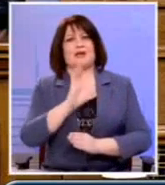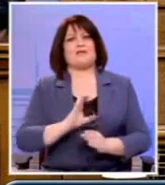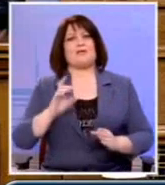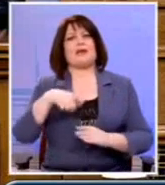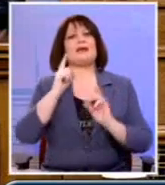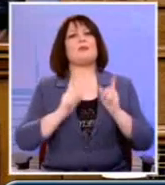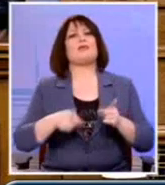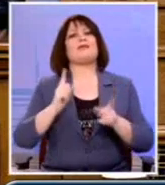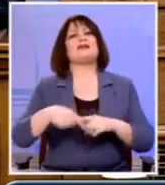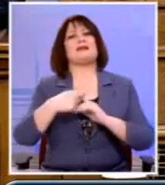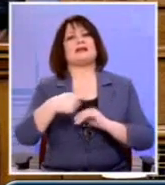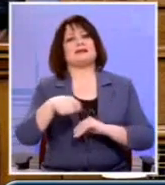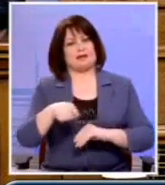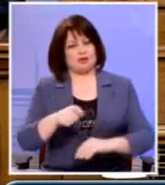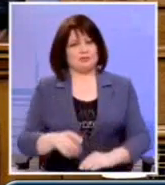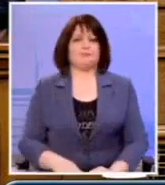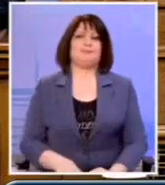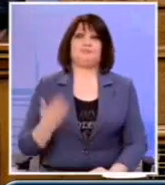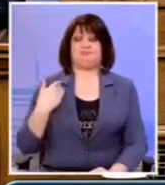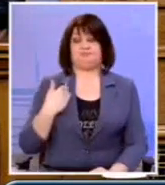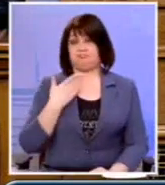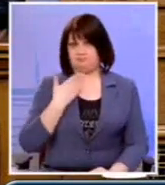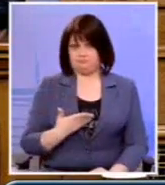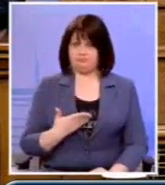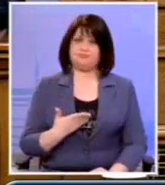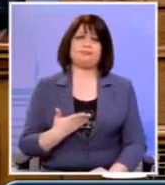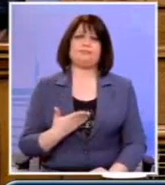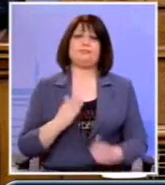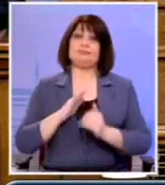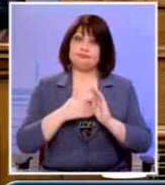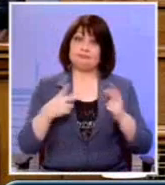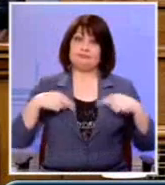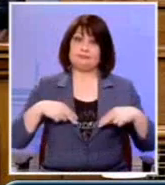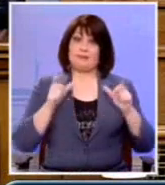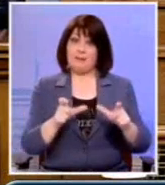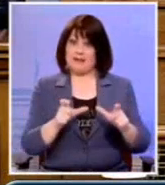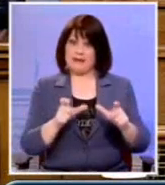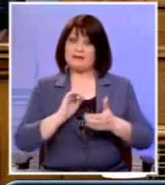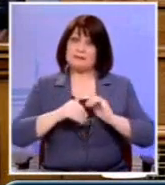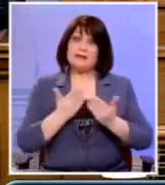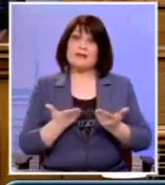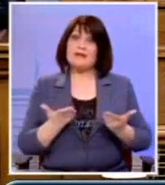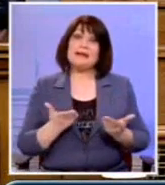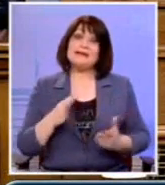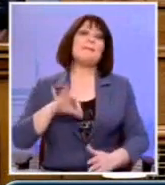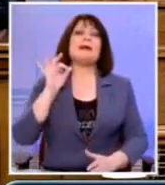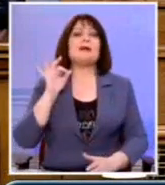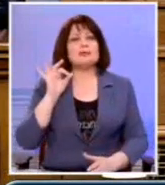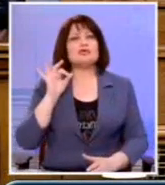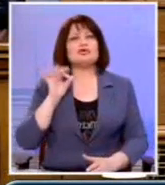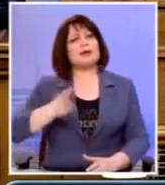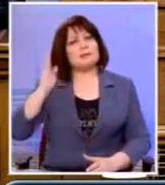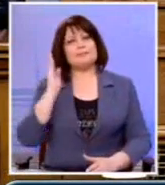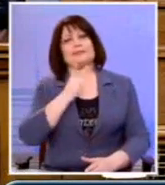νομολογία. Κλείνω λέγοντας ότι πρόσφατα μας απασχολεί ιδιαίτερα στο Υπουργείο Εθνικής Άμυνας η περίπτωση καταδίκης